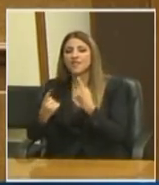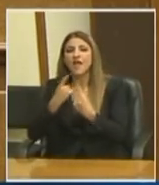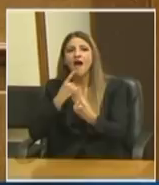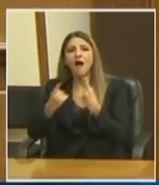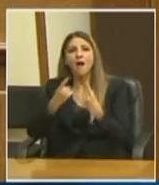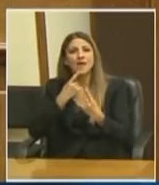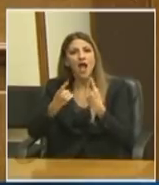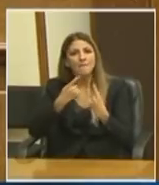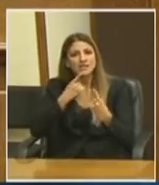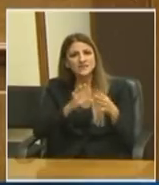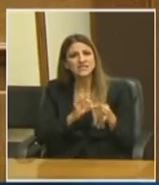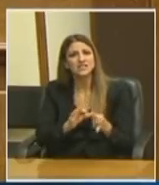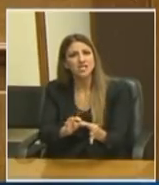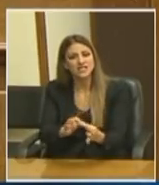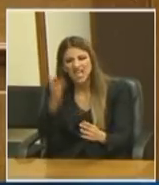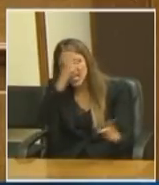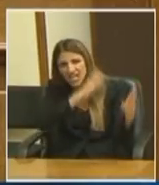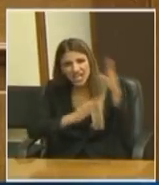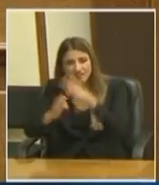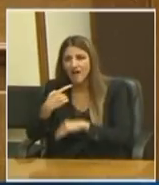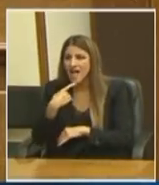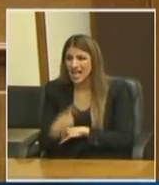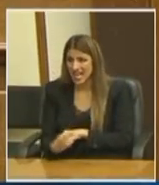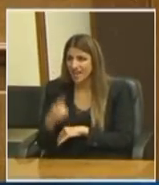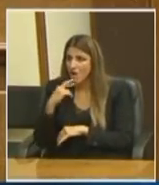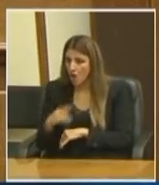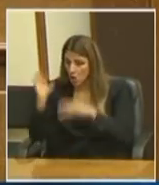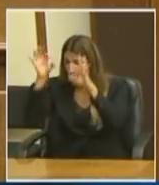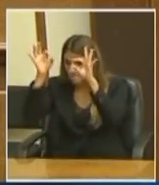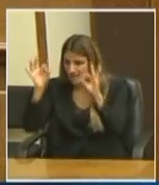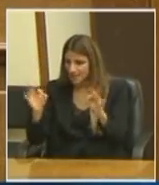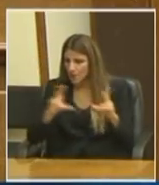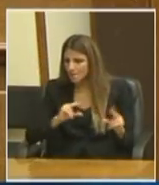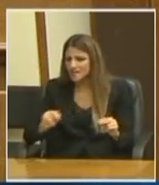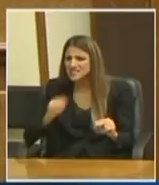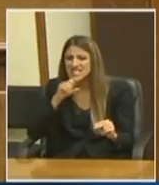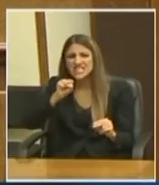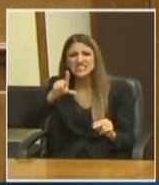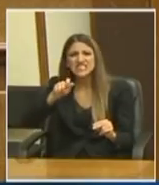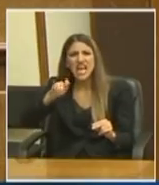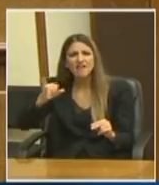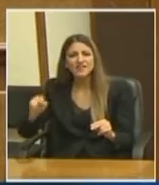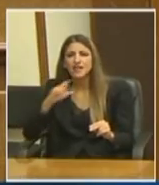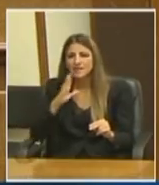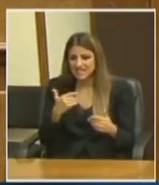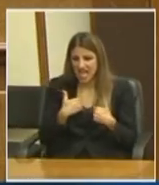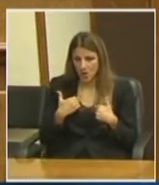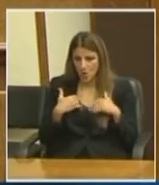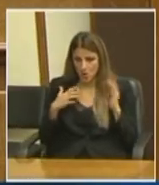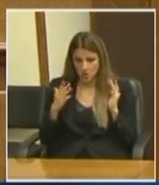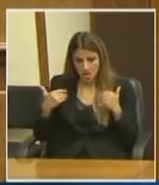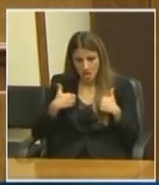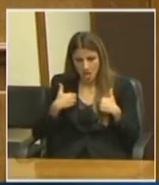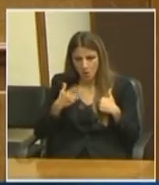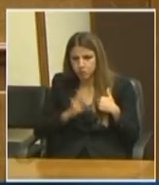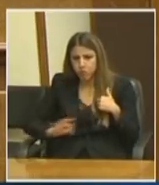αλυτρωτισμό, λέγοντας ότι η μακεδονική γλώσσα τους είναι σαφώς είδος σλαβικής. Υπονοεί ότι εγώ, που η ιδιαίτερη